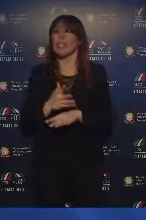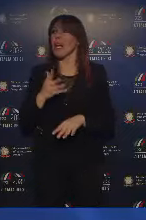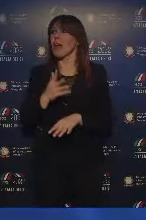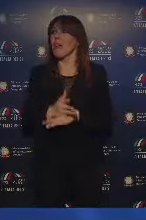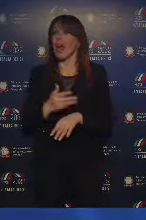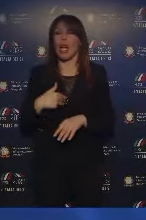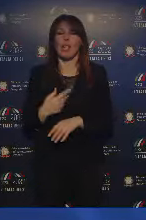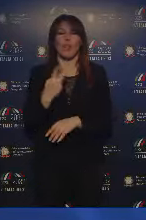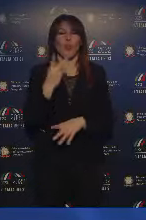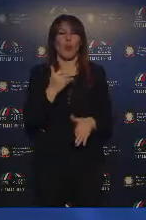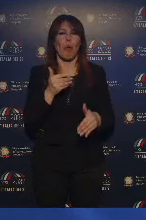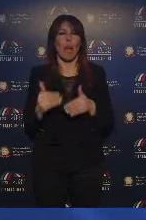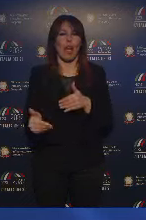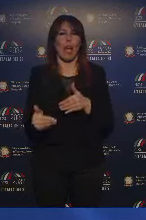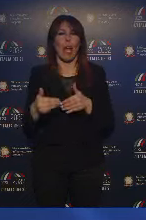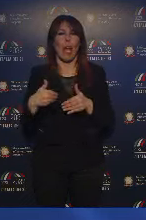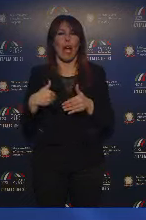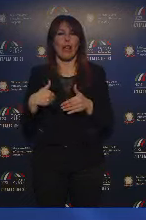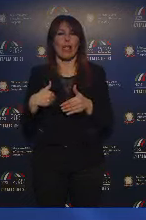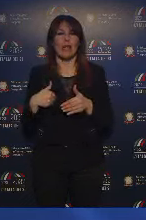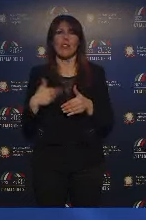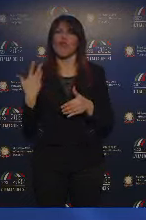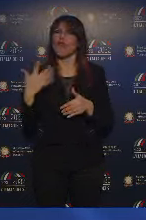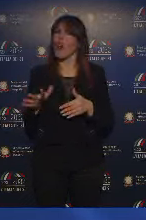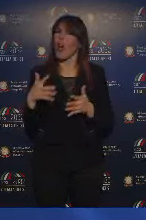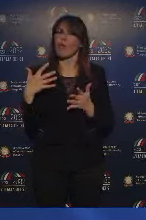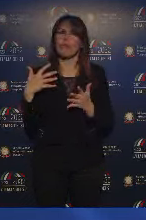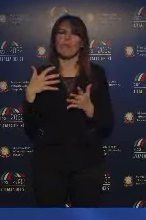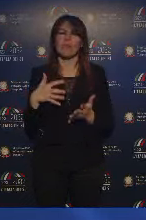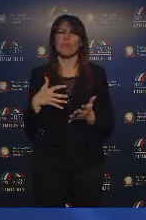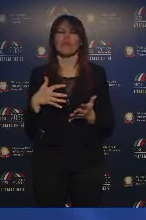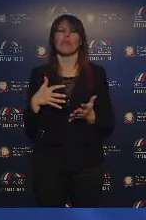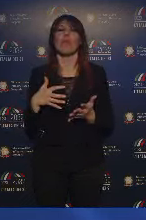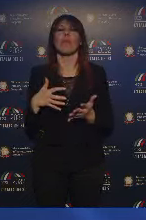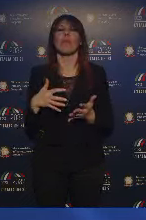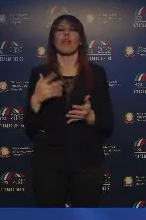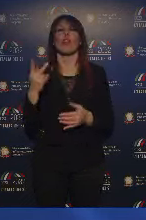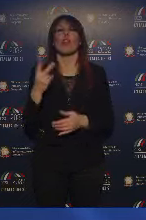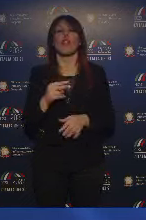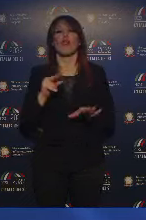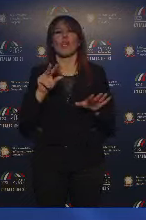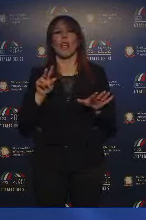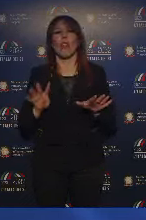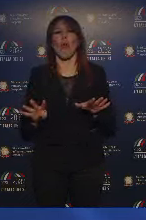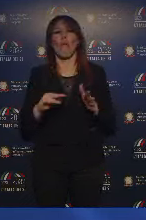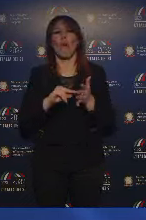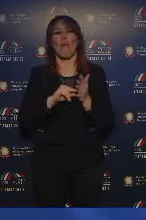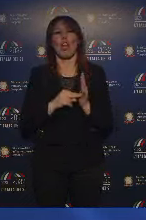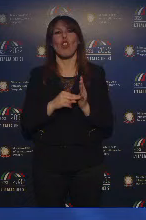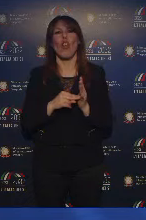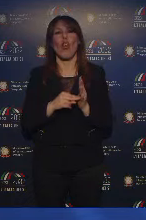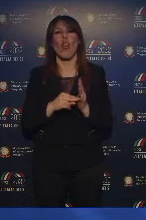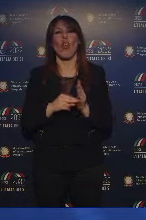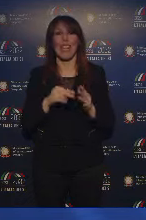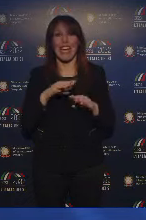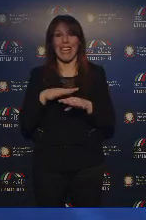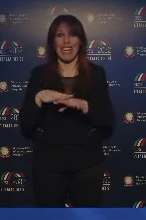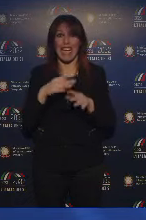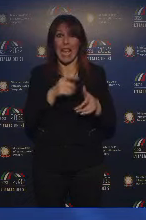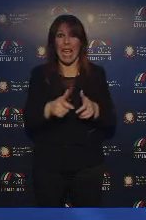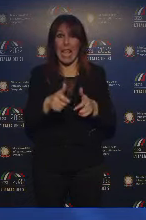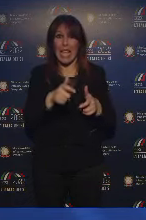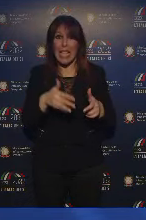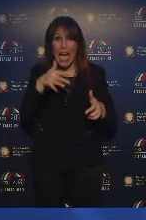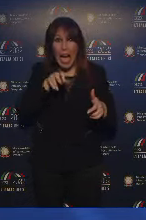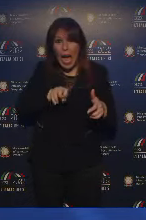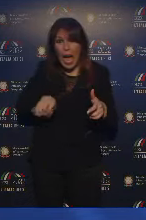2 miliardi stanziati di cui 839 milioni per la riduzione delle perdite nelle reti e io pensavo che